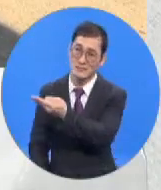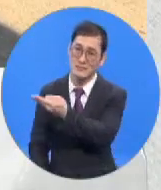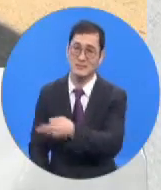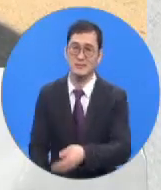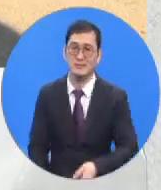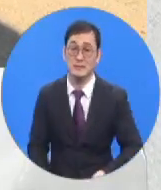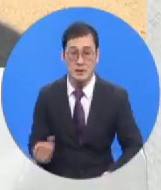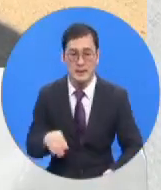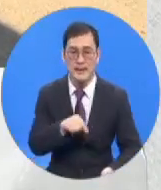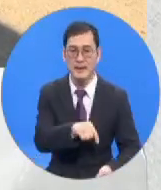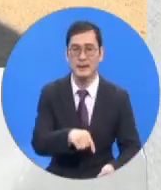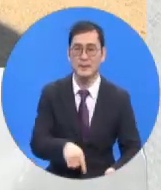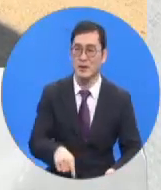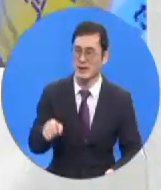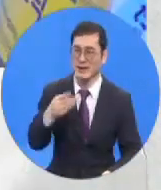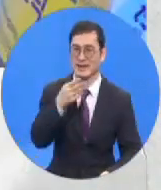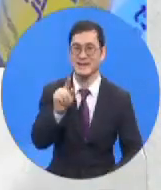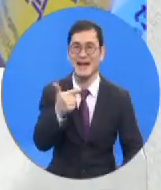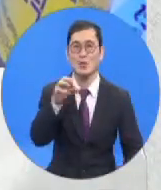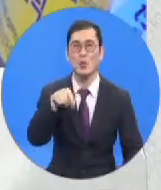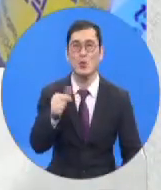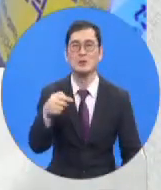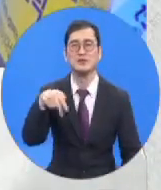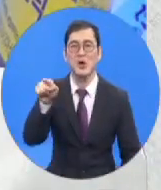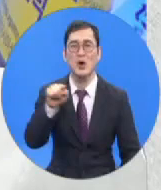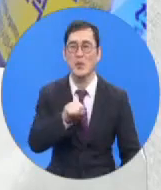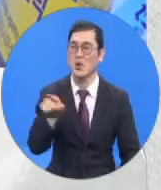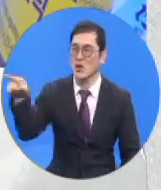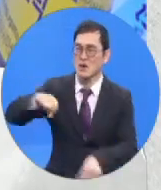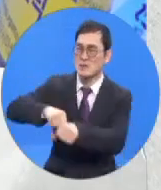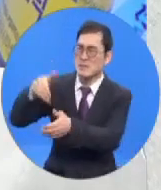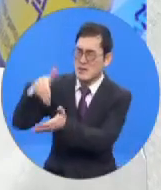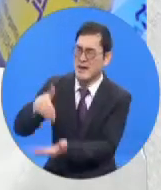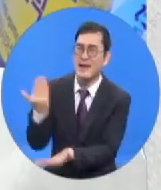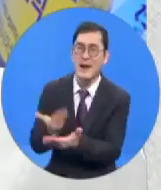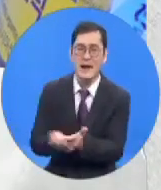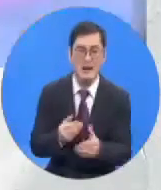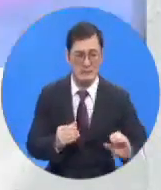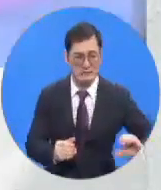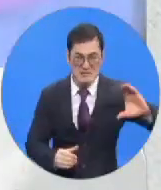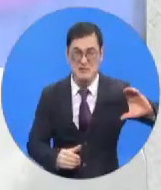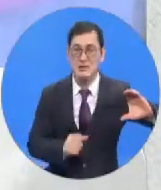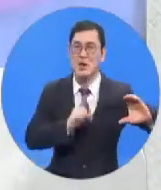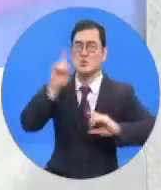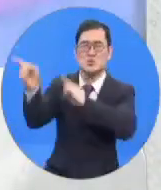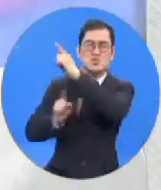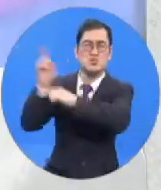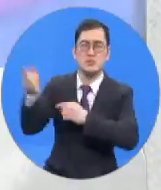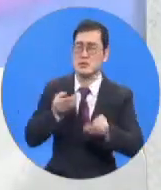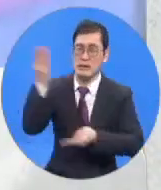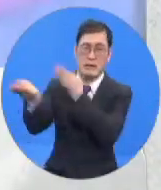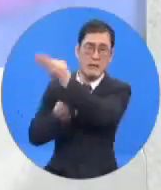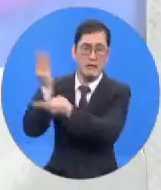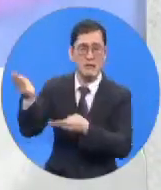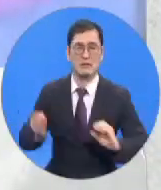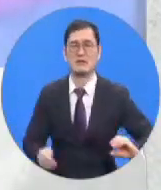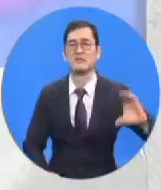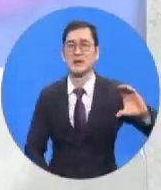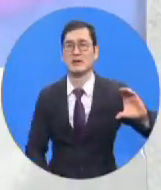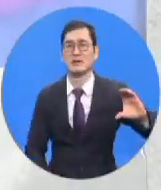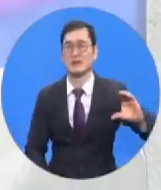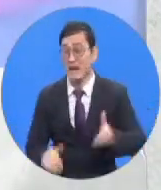엄벌을 해달라고 하는 네. 그런 탄원서. 그래서 제가 재판부에 뭐 제도적인 것들은 이제 국회에서 차츰차츰 더 해주시기를